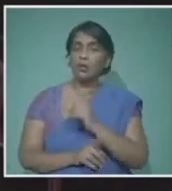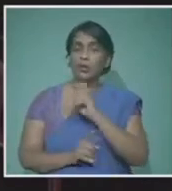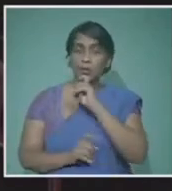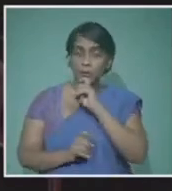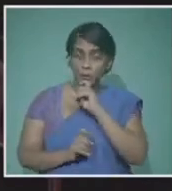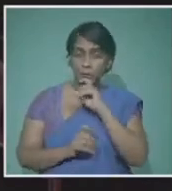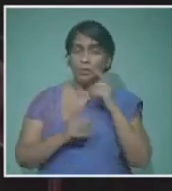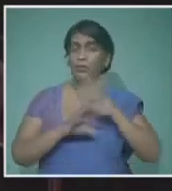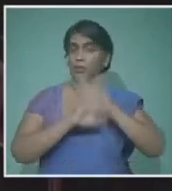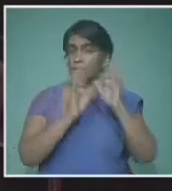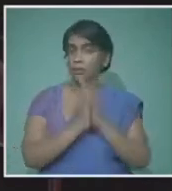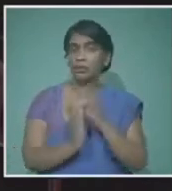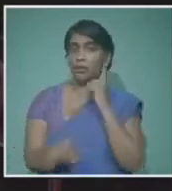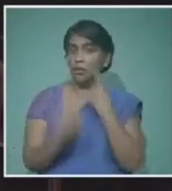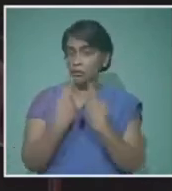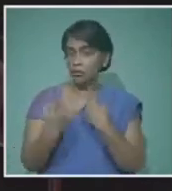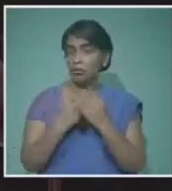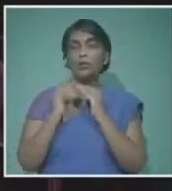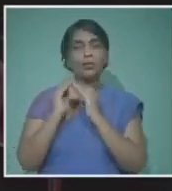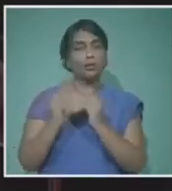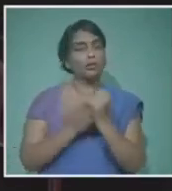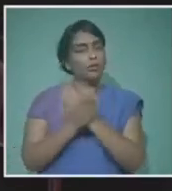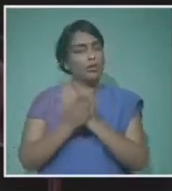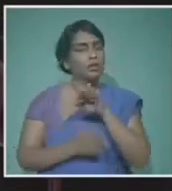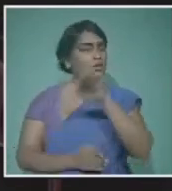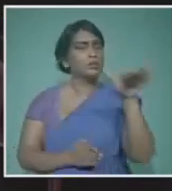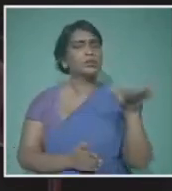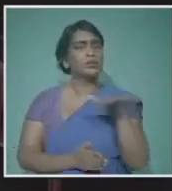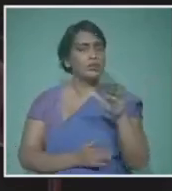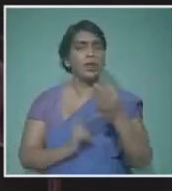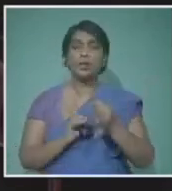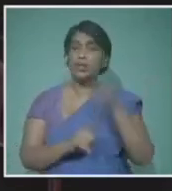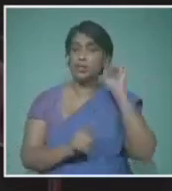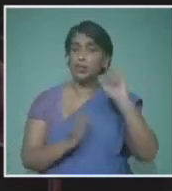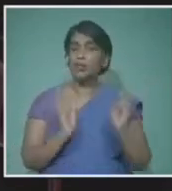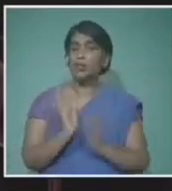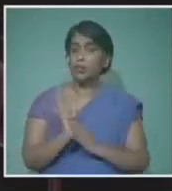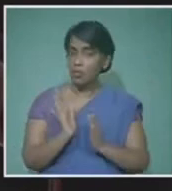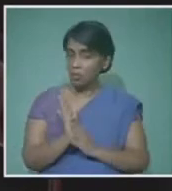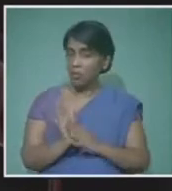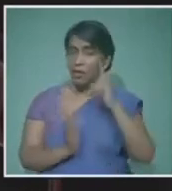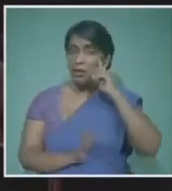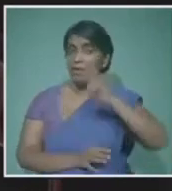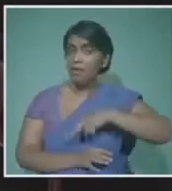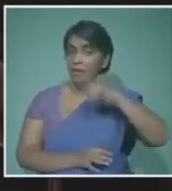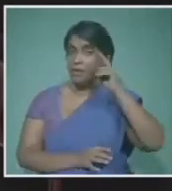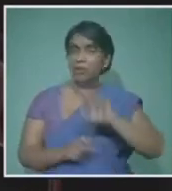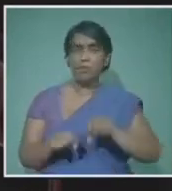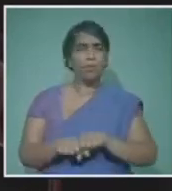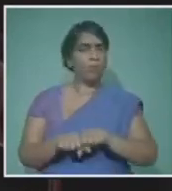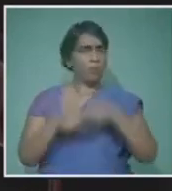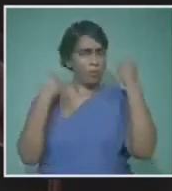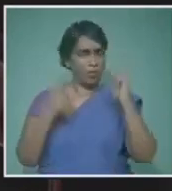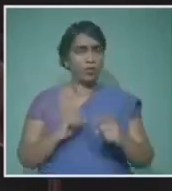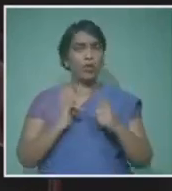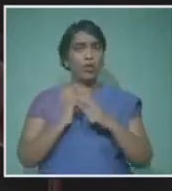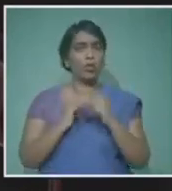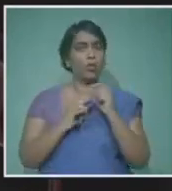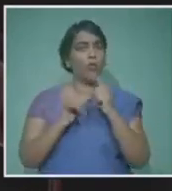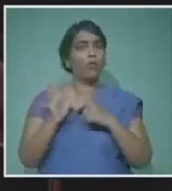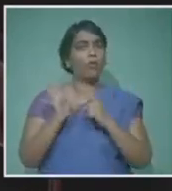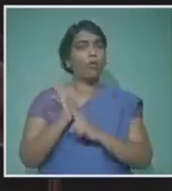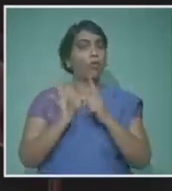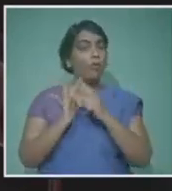පද්ධතියටත් පරීක්ෂණ කරන ආයතන වලට මුළු සමාජයටත් ජනාධිපති කොමිසම් සභාව කරේ තිබෙන විශ්වාසය පළුදු කිරීම වෙනුවෙන් මේ උපාලි අභයරත්න